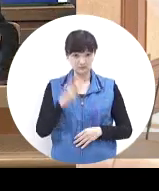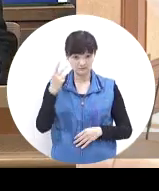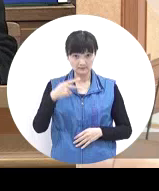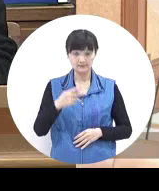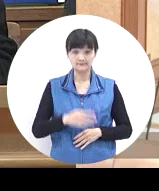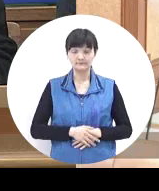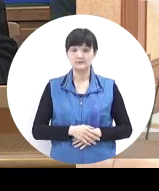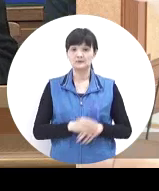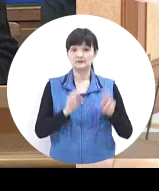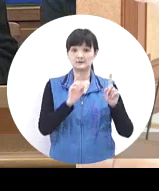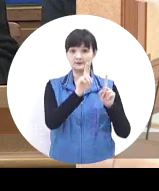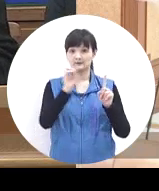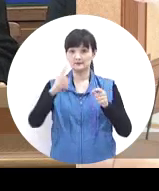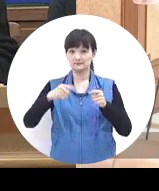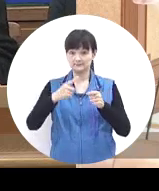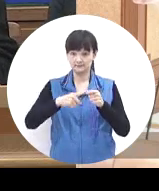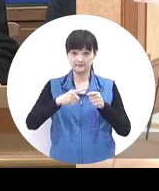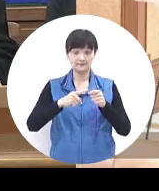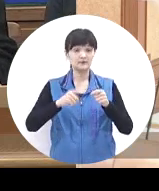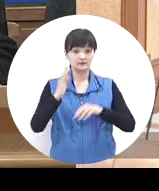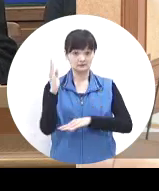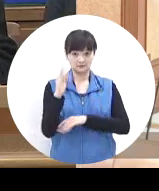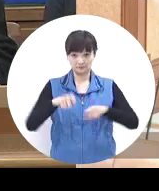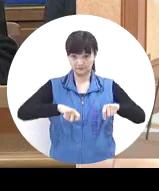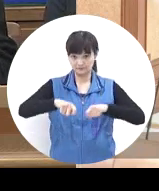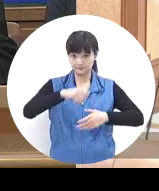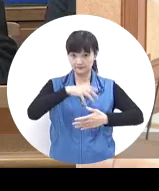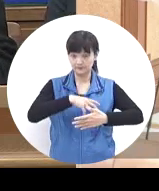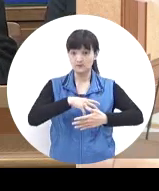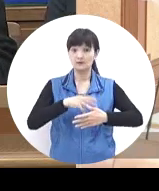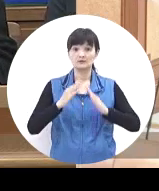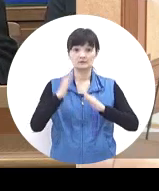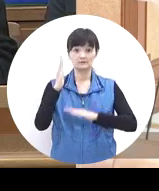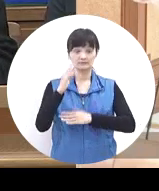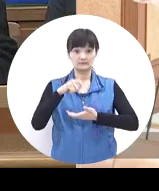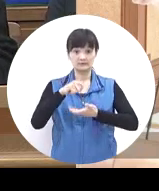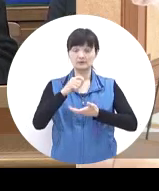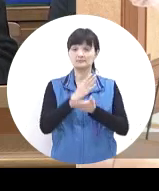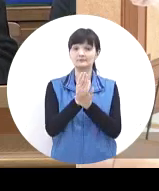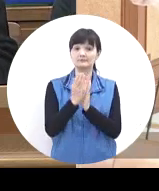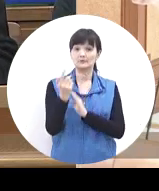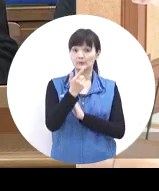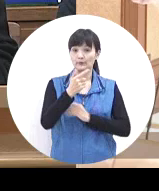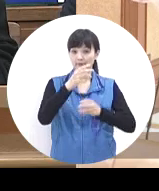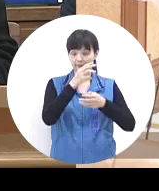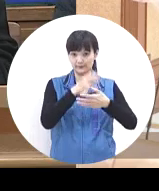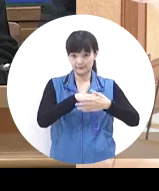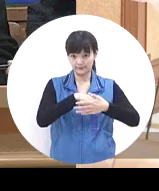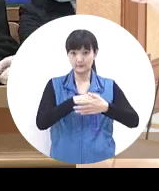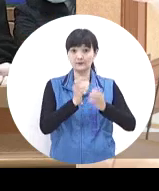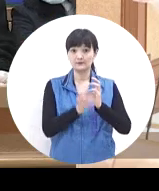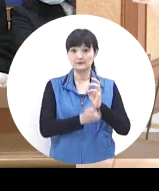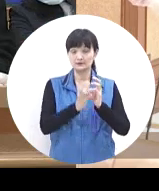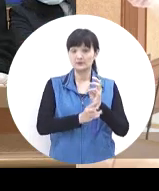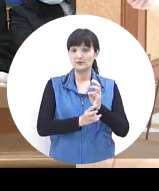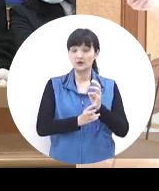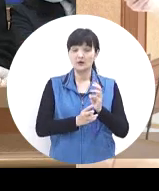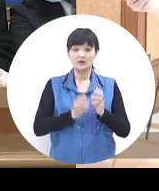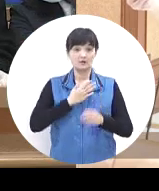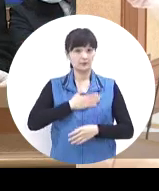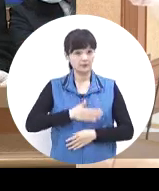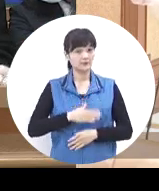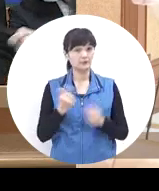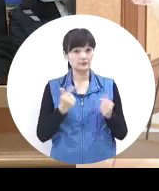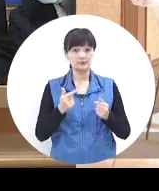在110年的施政计划里面，市政府提出了六大愿景的具体内容，其中针对原住民的政策